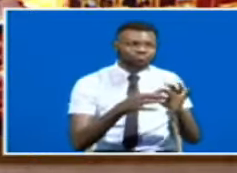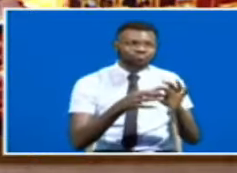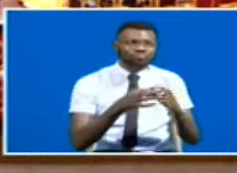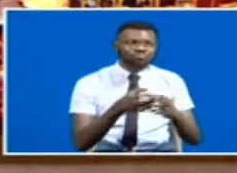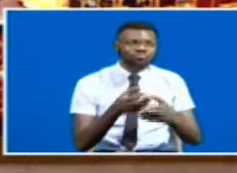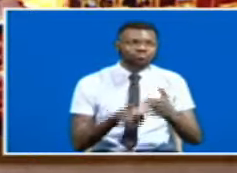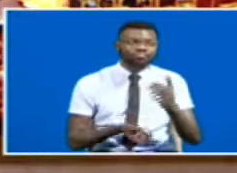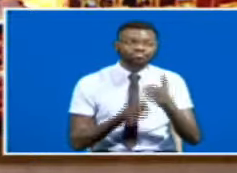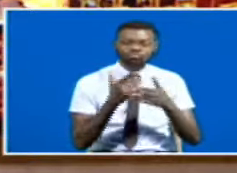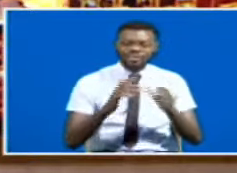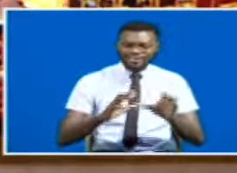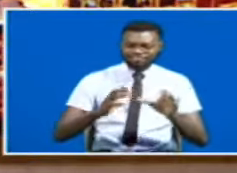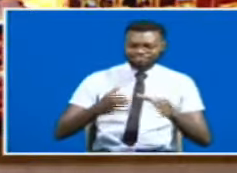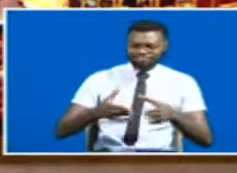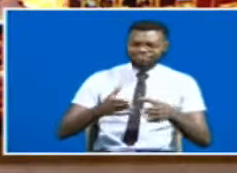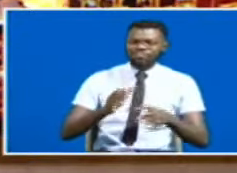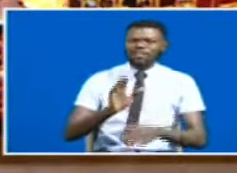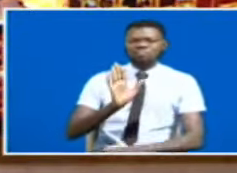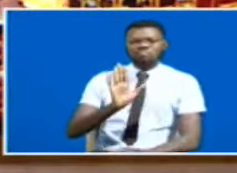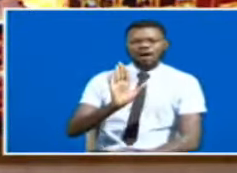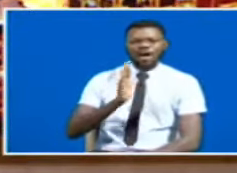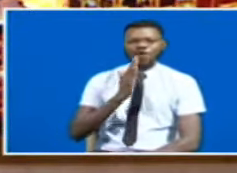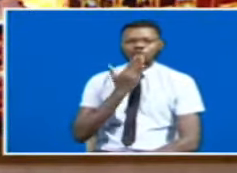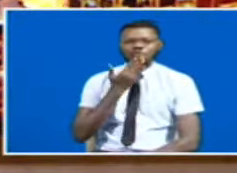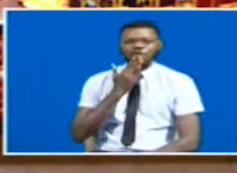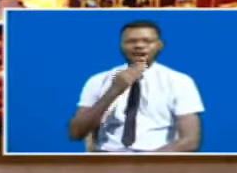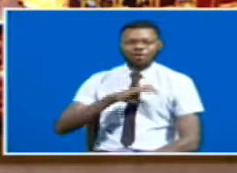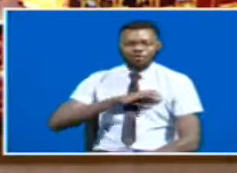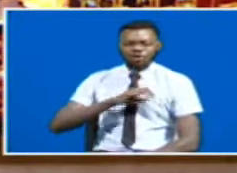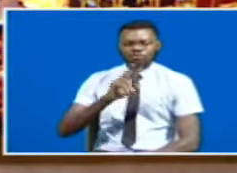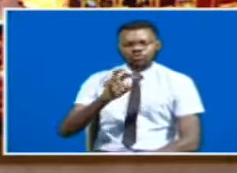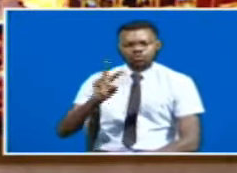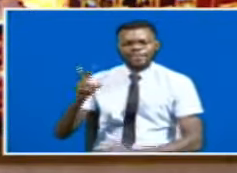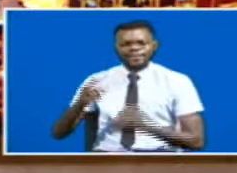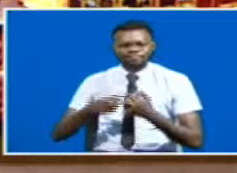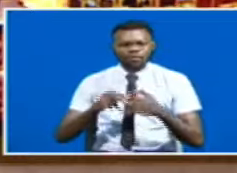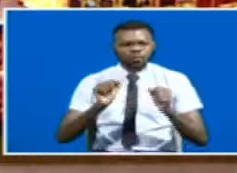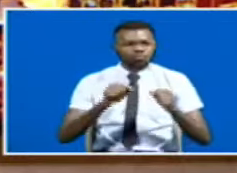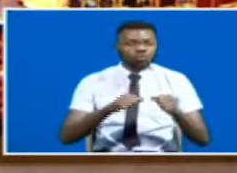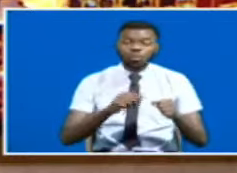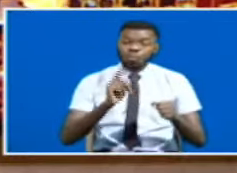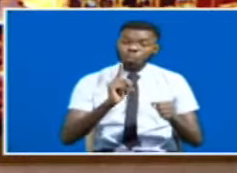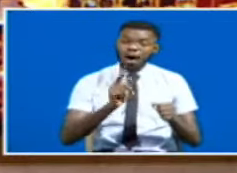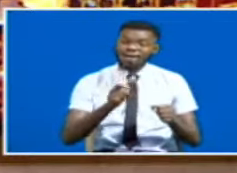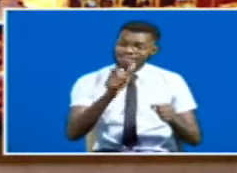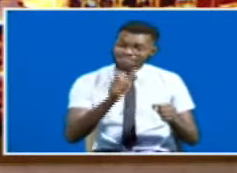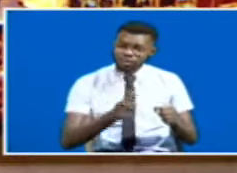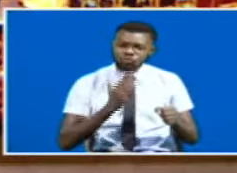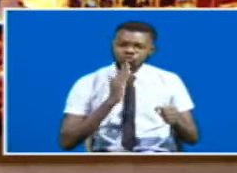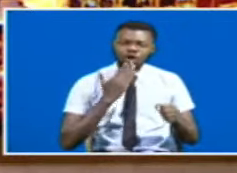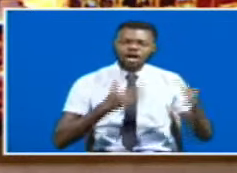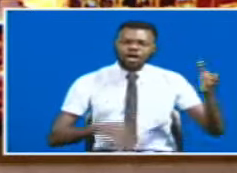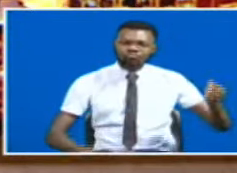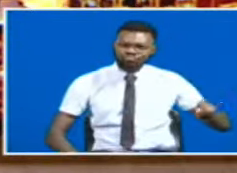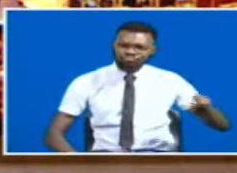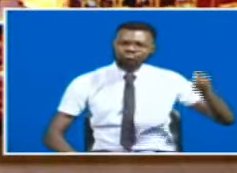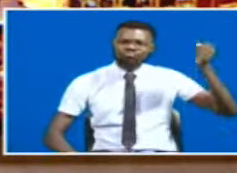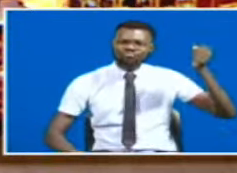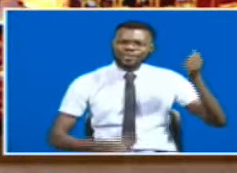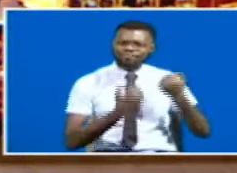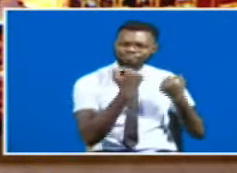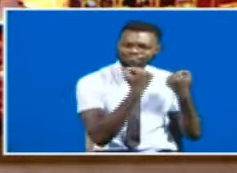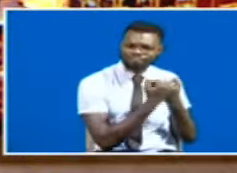kisiasa ifikiapo mwaka wa 2027 ili kuona kwamba wanamteua mmoja wao kuchukua hatamu ya uongozi wa taifa